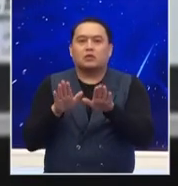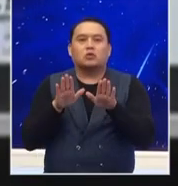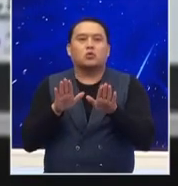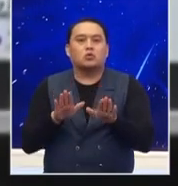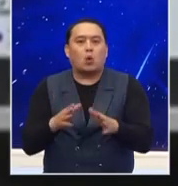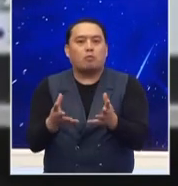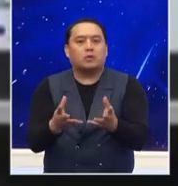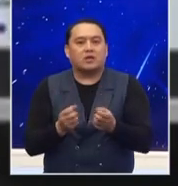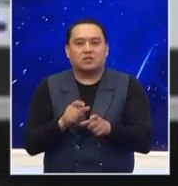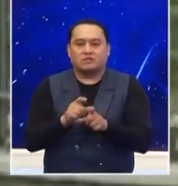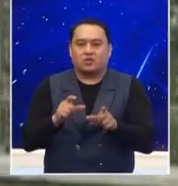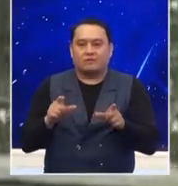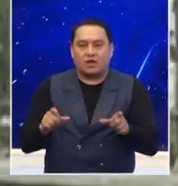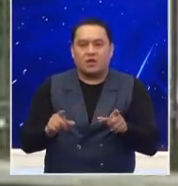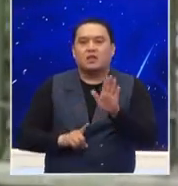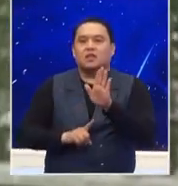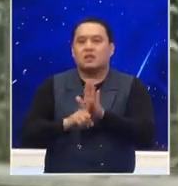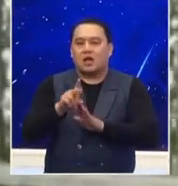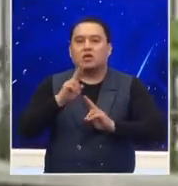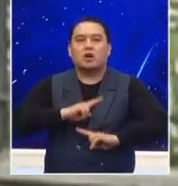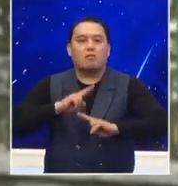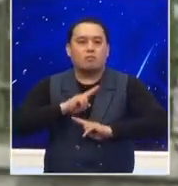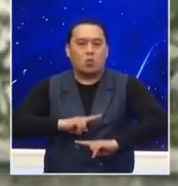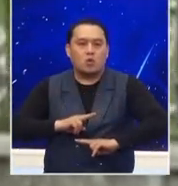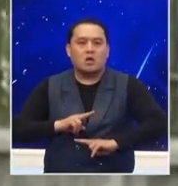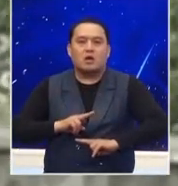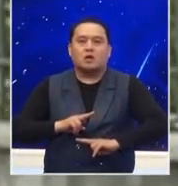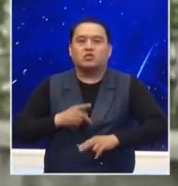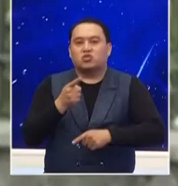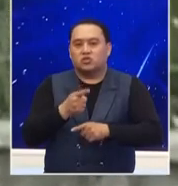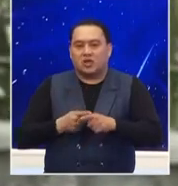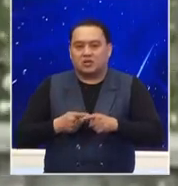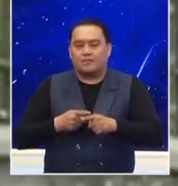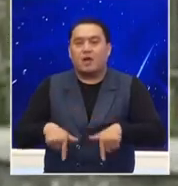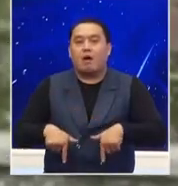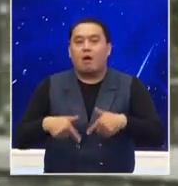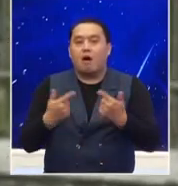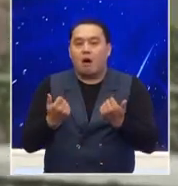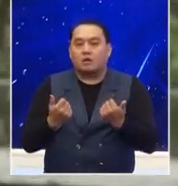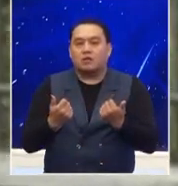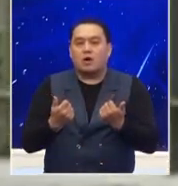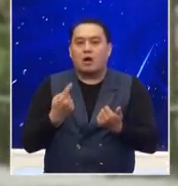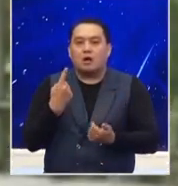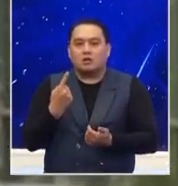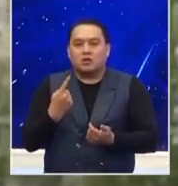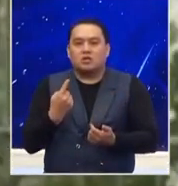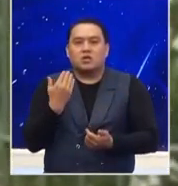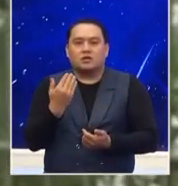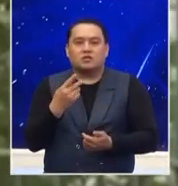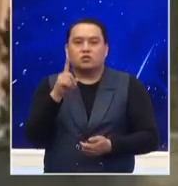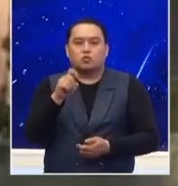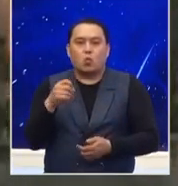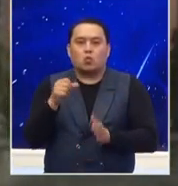доступны для принятия пациентов, а уже начали работать с ним едва половина. Отель «Шератон» – один из них.